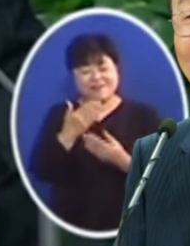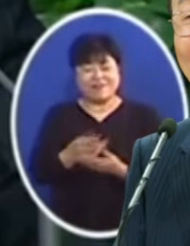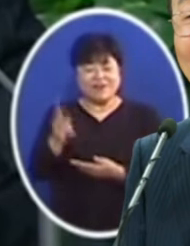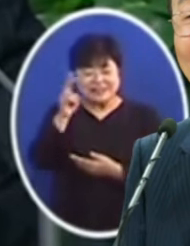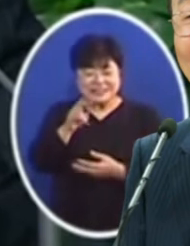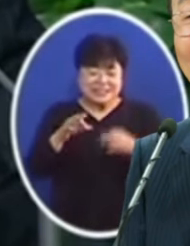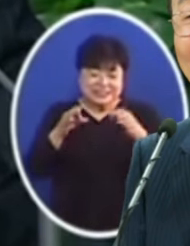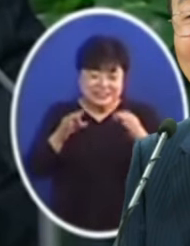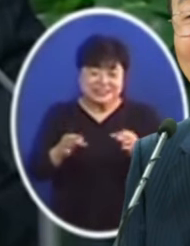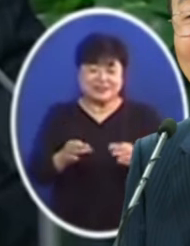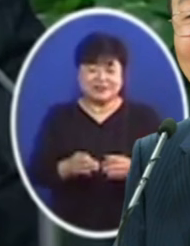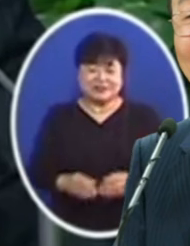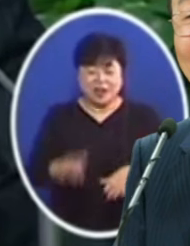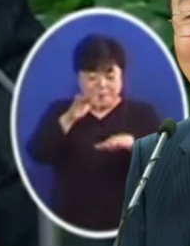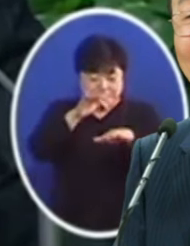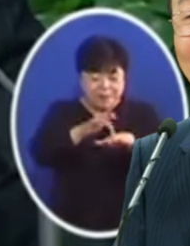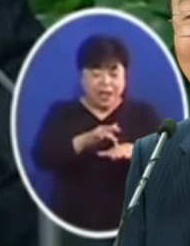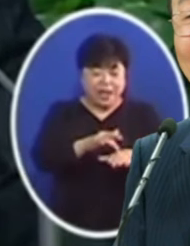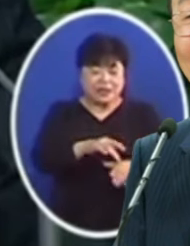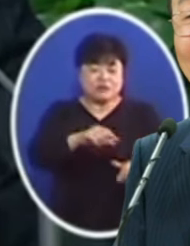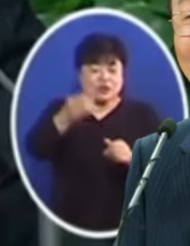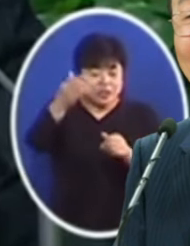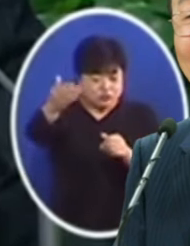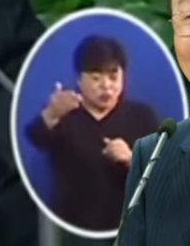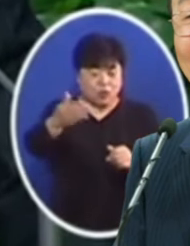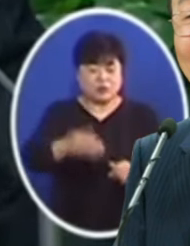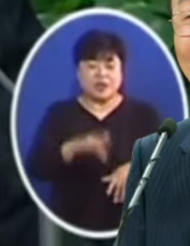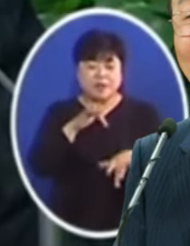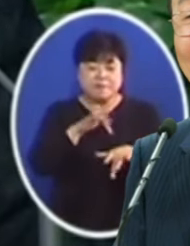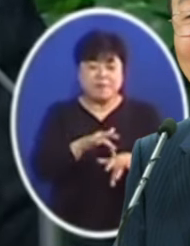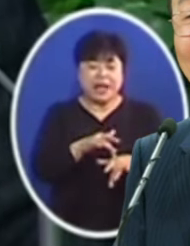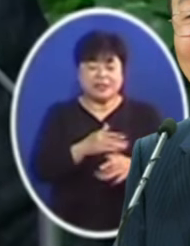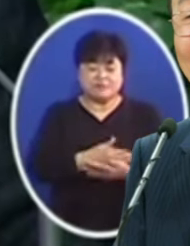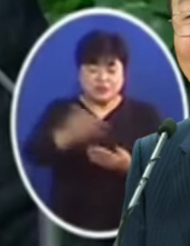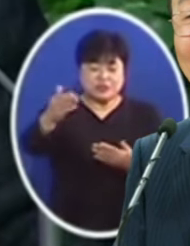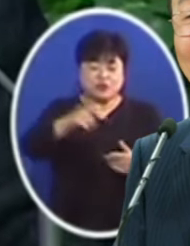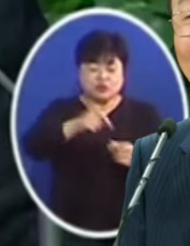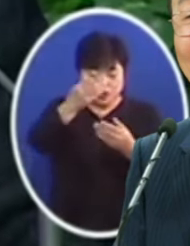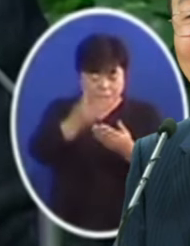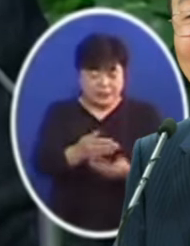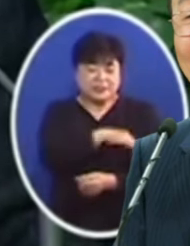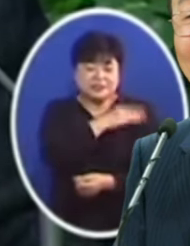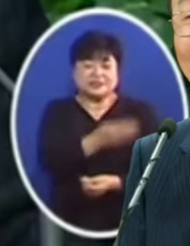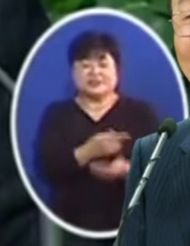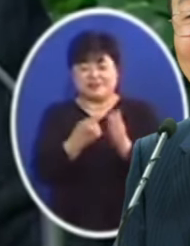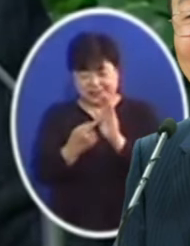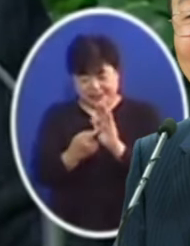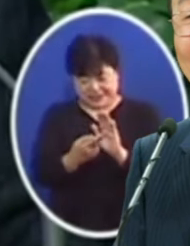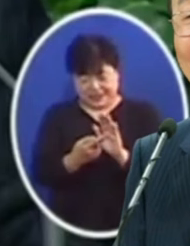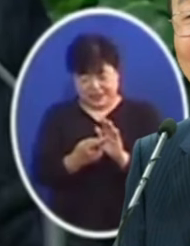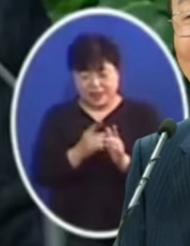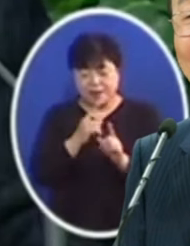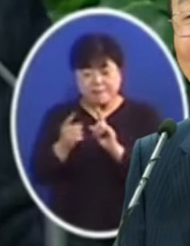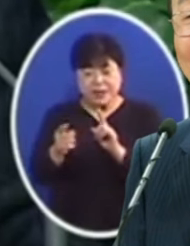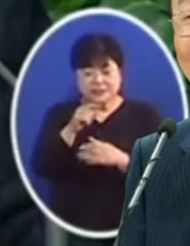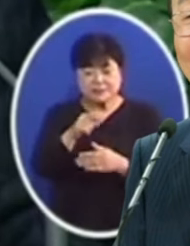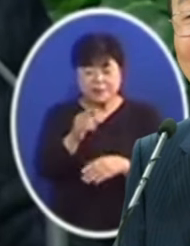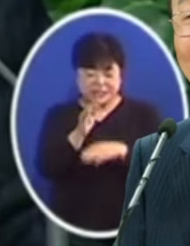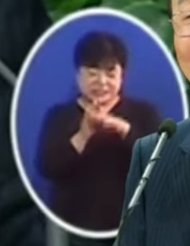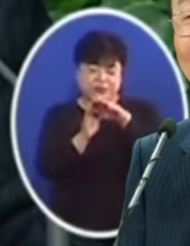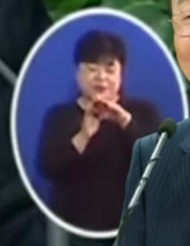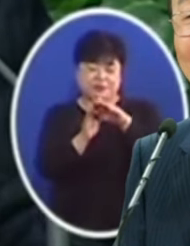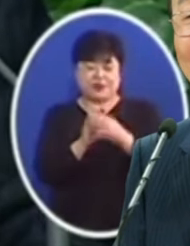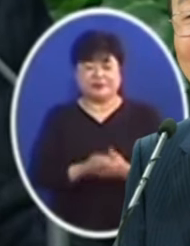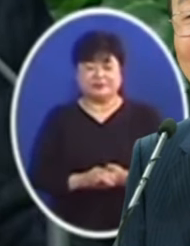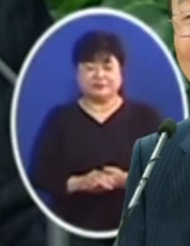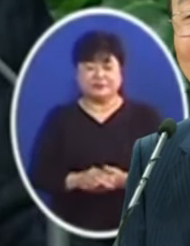찬송이 흑암의 세력에서 우리를 건져내는 능력을 나타내는 이유가 거기에 있는 것입니다. 말씀이 우리 마음속에 채워지면